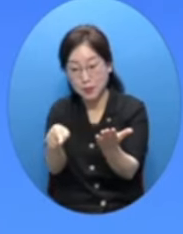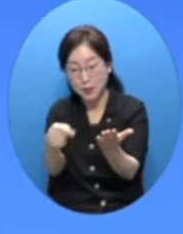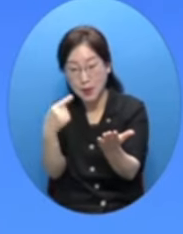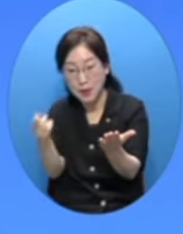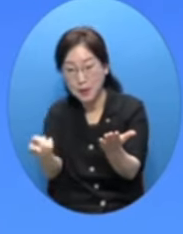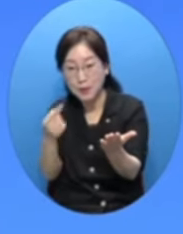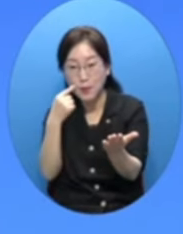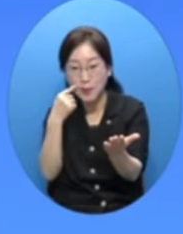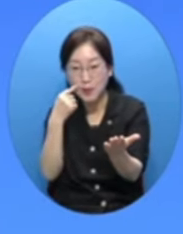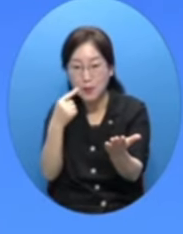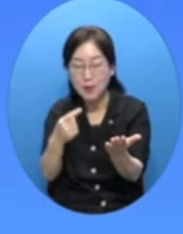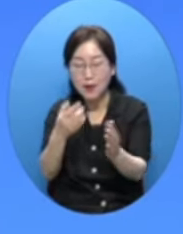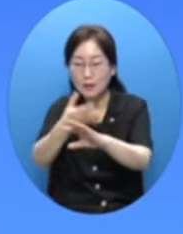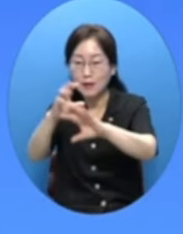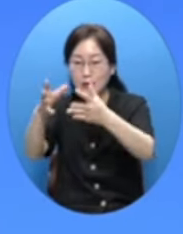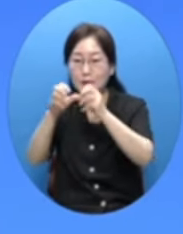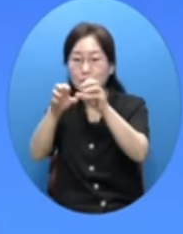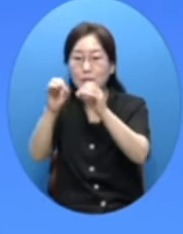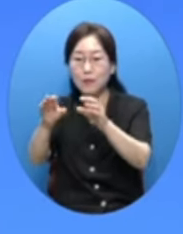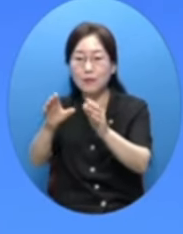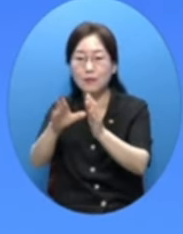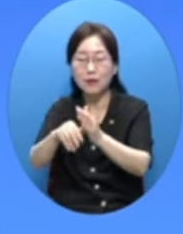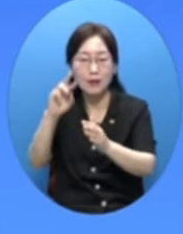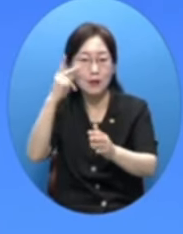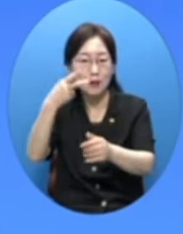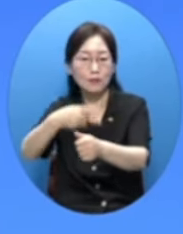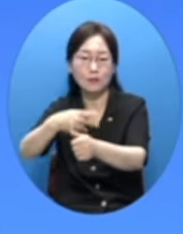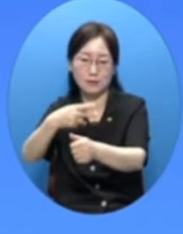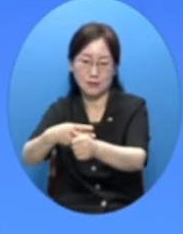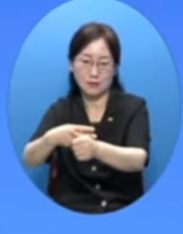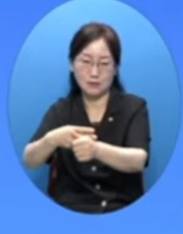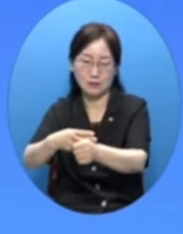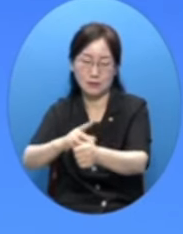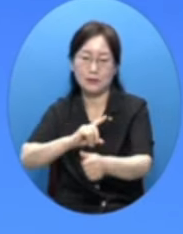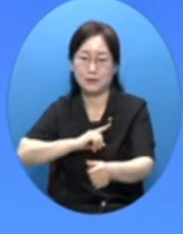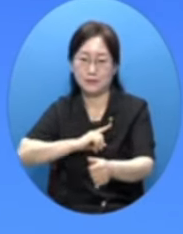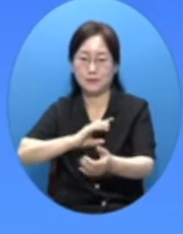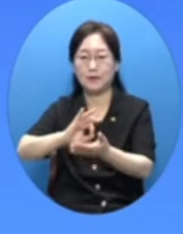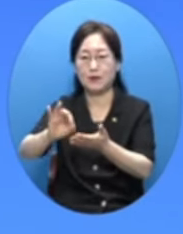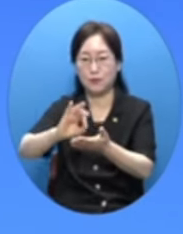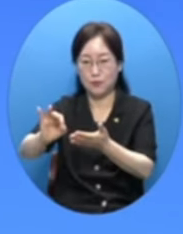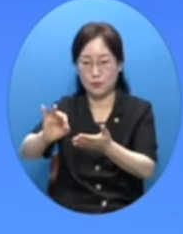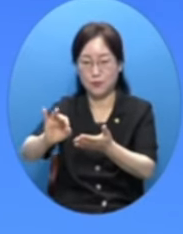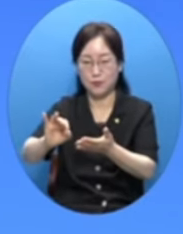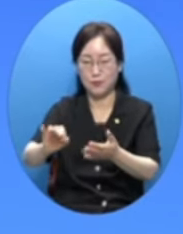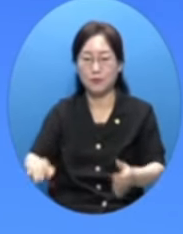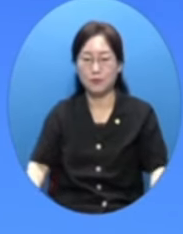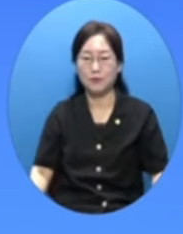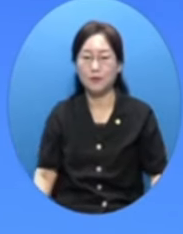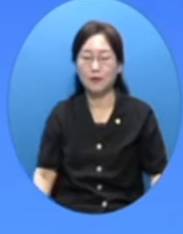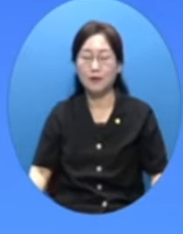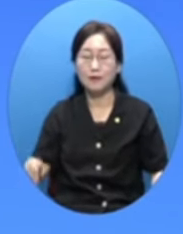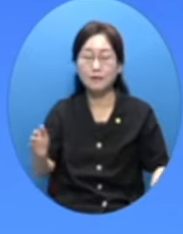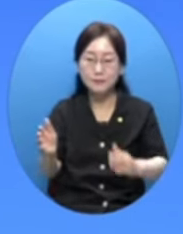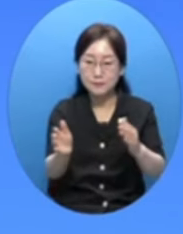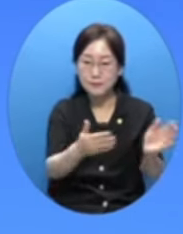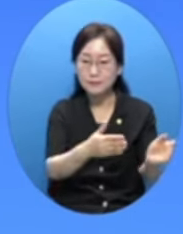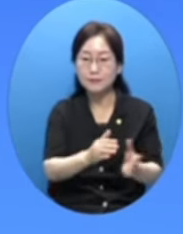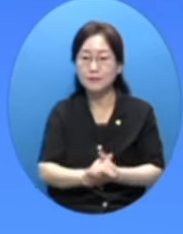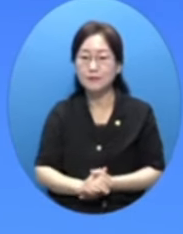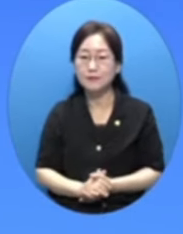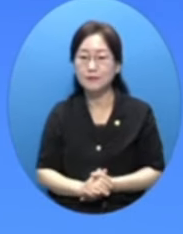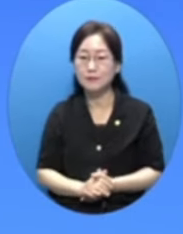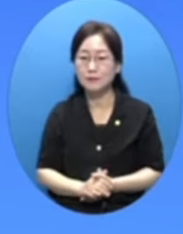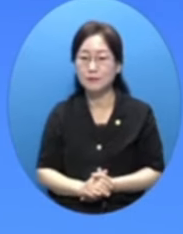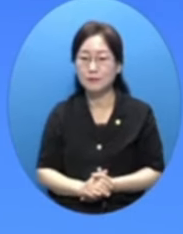이방인에게 복음을 전할 때는 바울이라는 이름을 주로 썼던 것으로 우리가 성경을 통해서 알 수 있습니다. 그런데